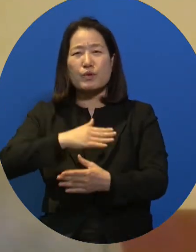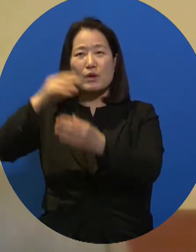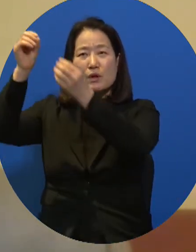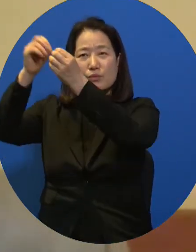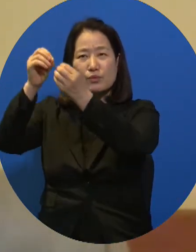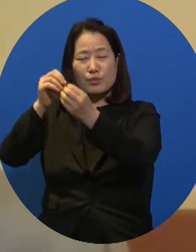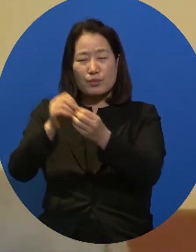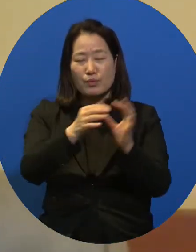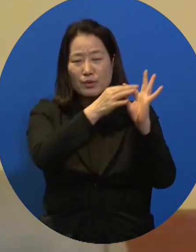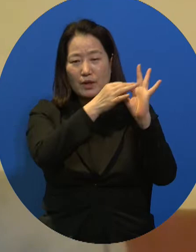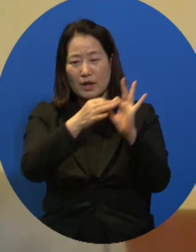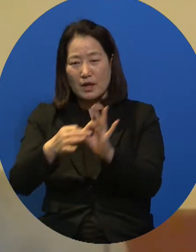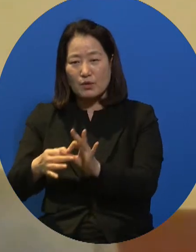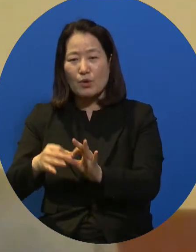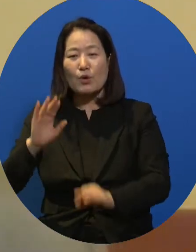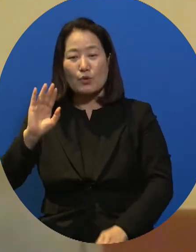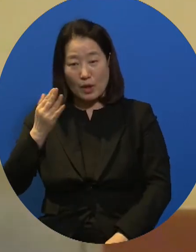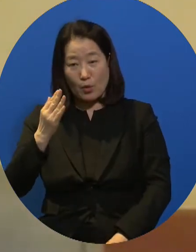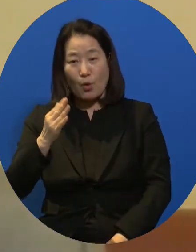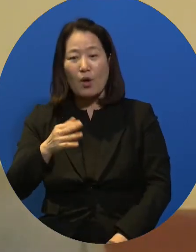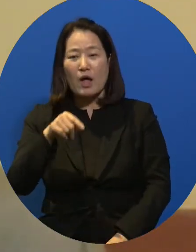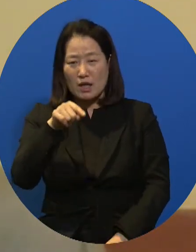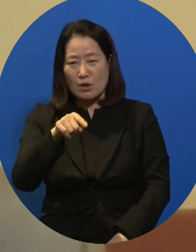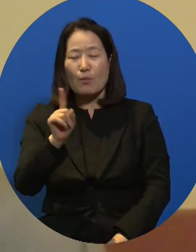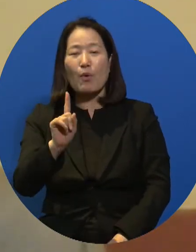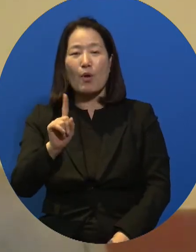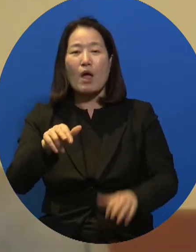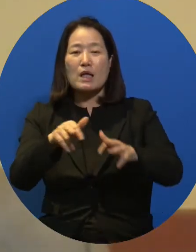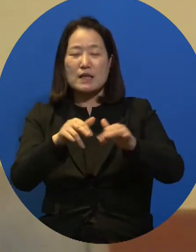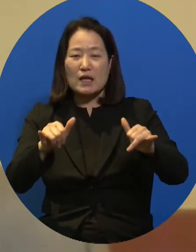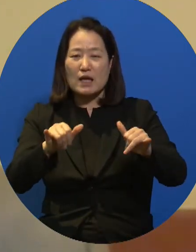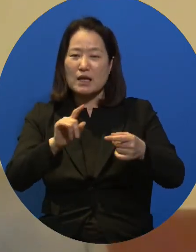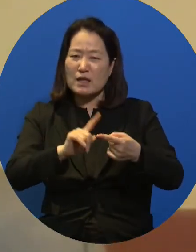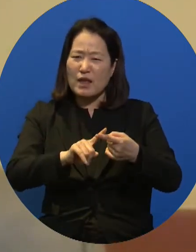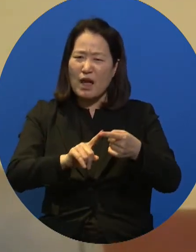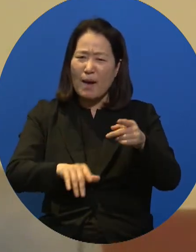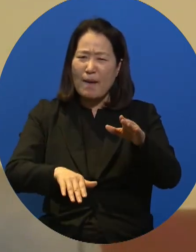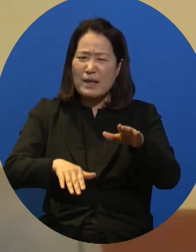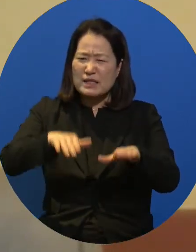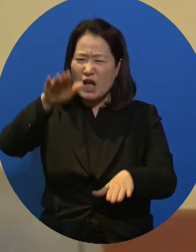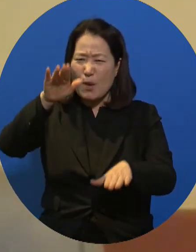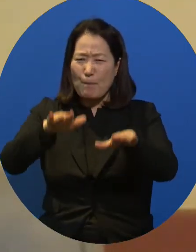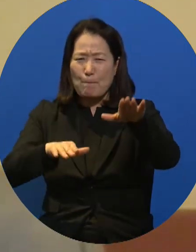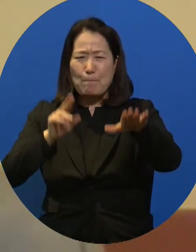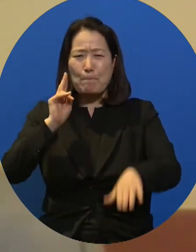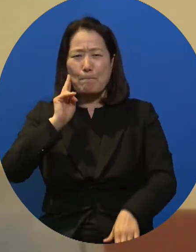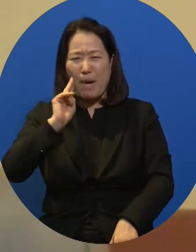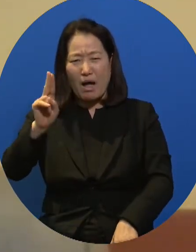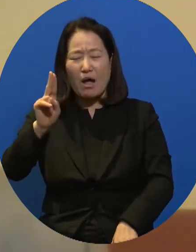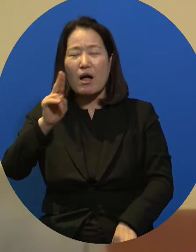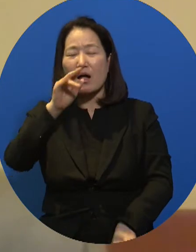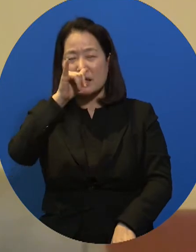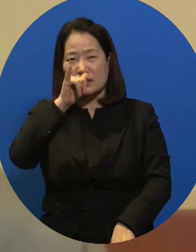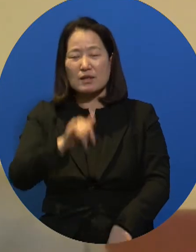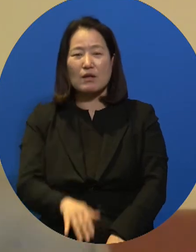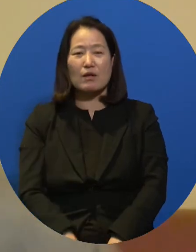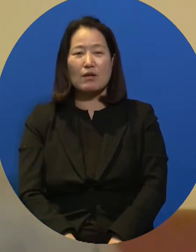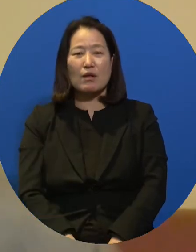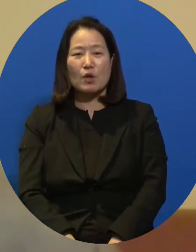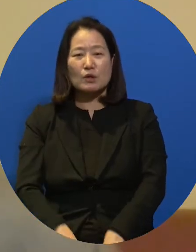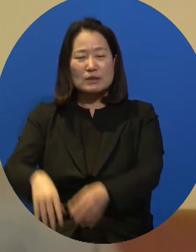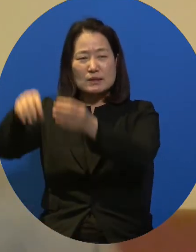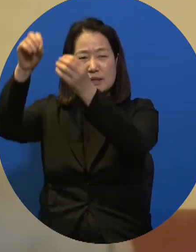장애인에 대한 뿌리 깊은 차별과 또 편견을 가지고 있다는 것을 알 수 있습니다. 이러한 관행과